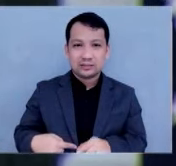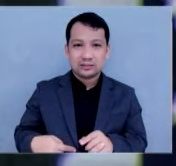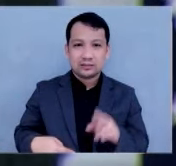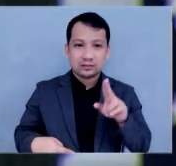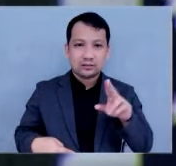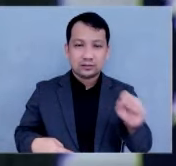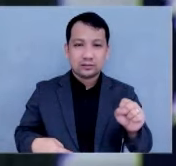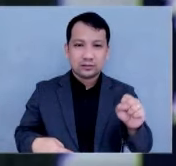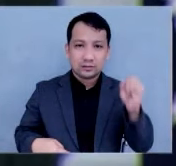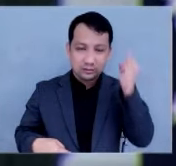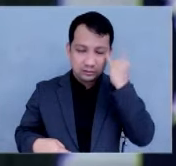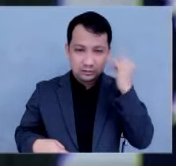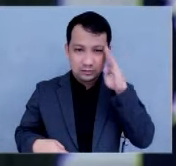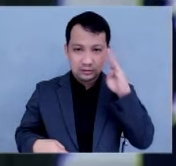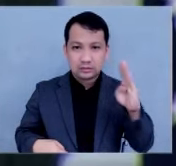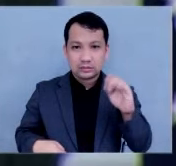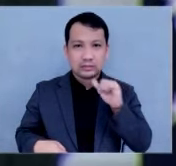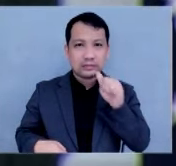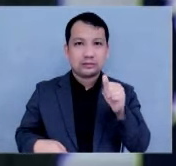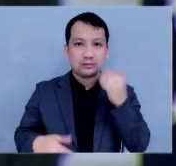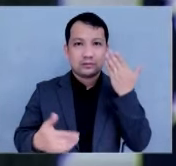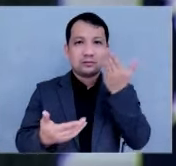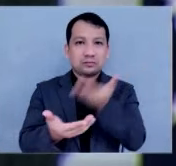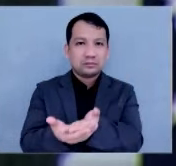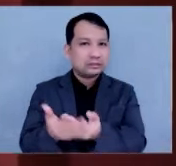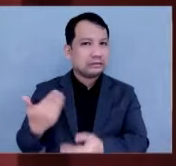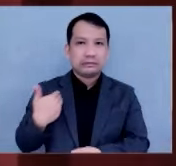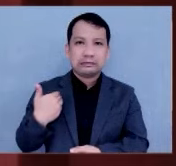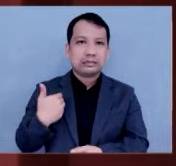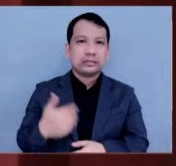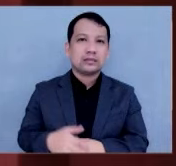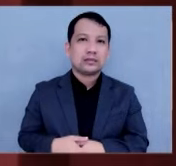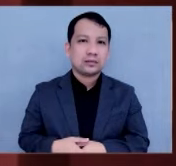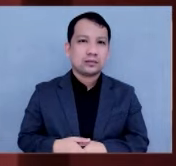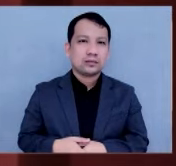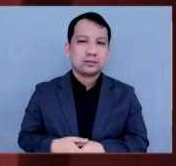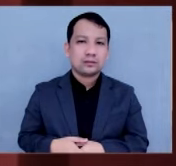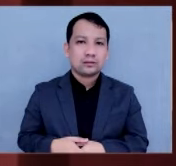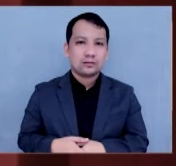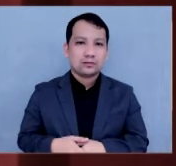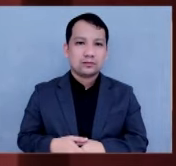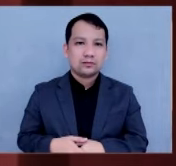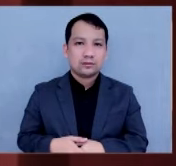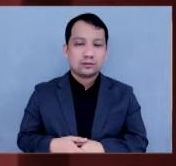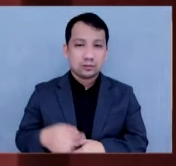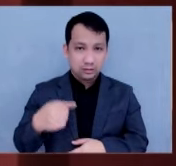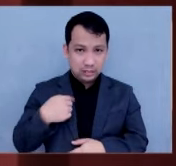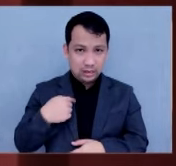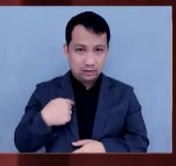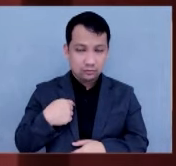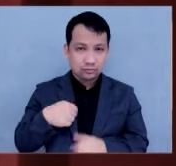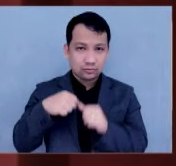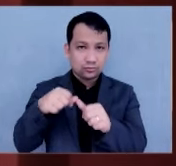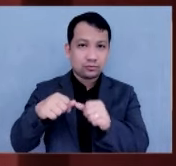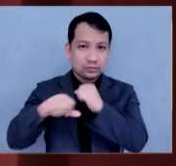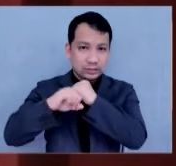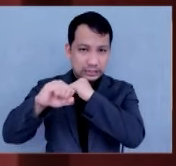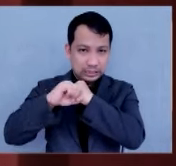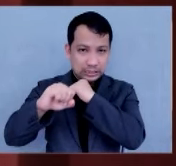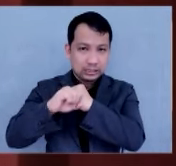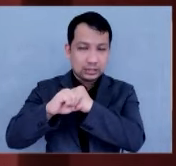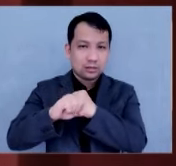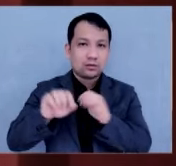President Joe biden hindi rin daw makakadalo i intend to champion our advocacies in promoting an